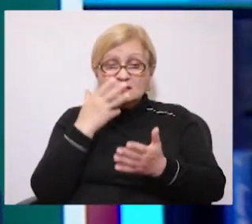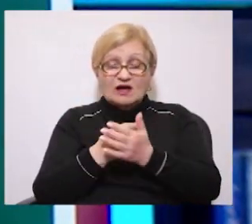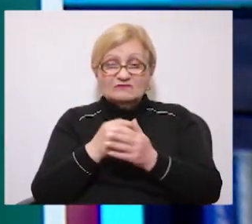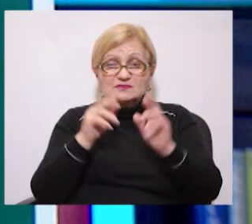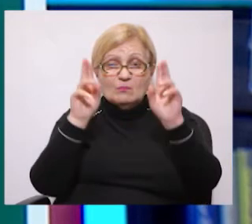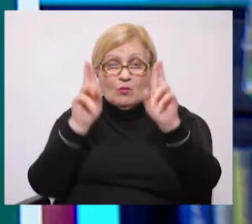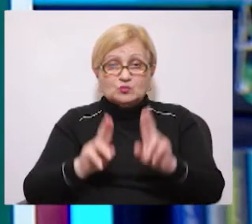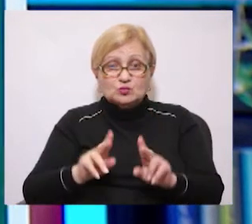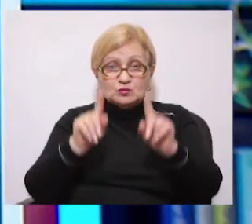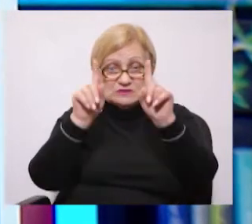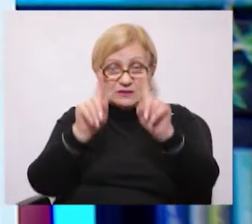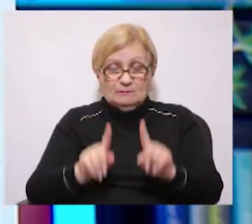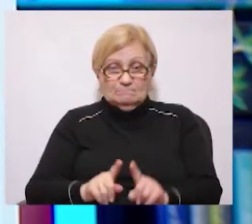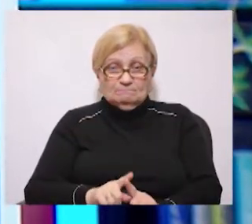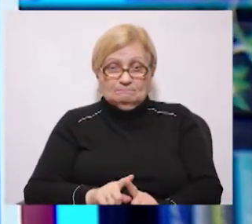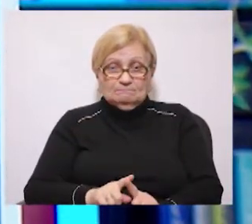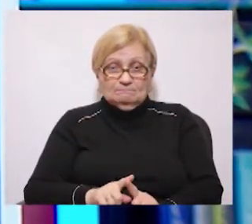მოდულზე